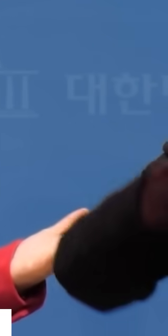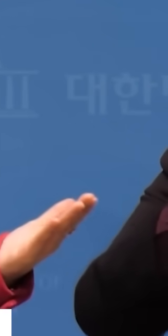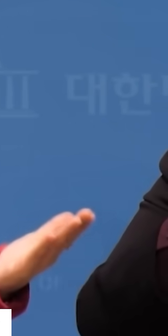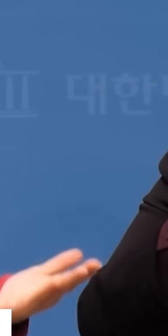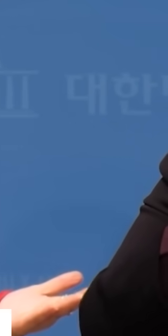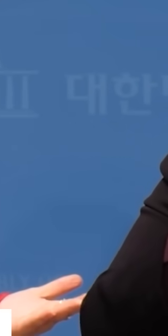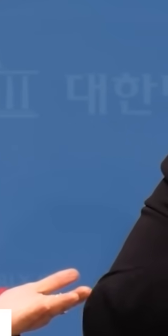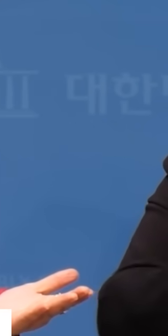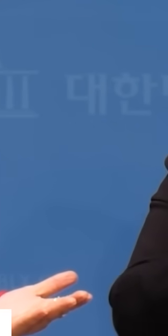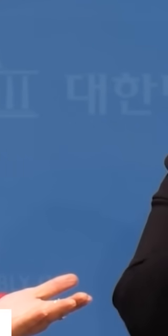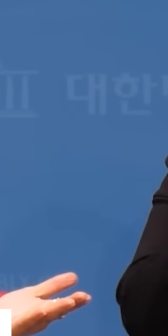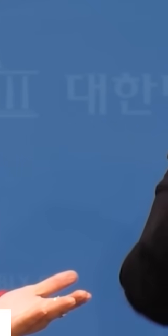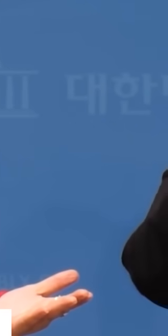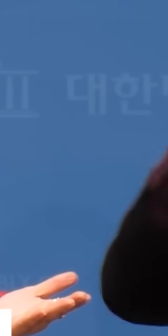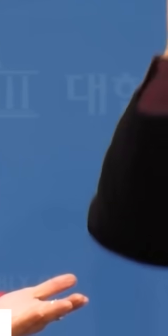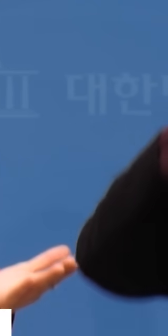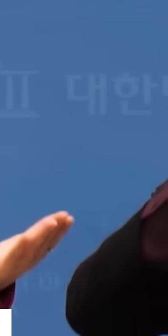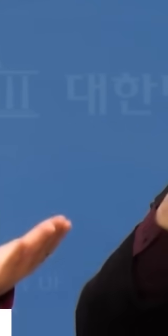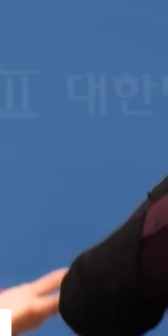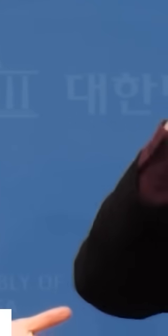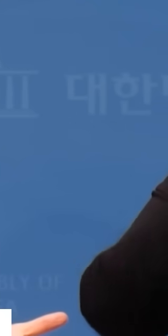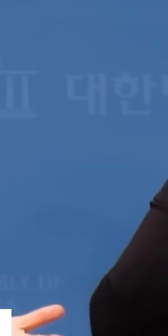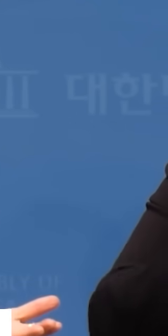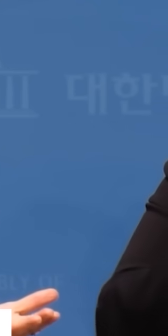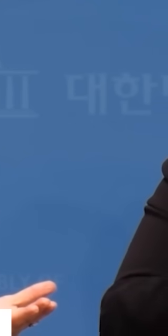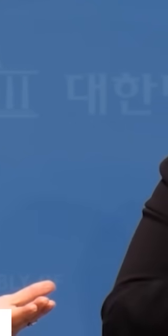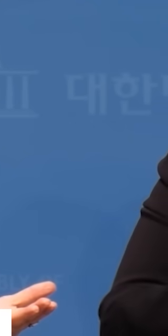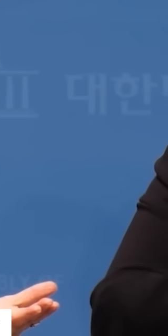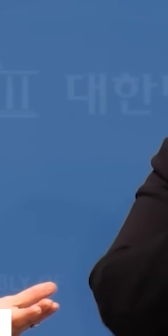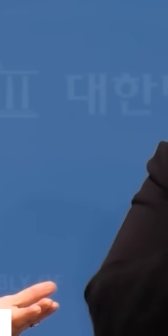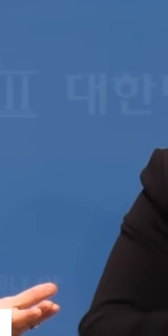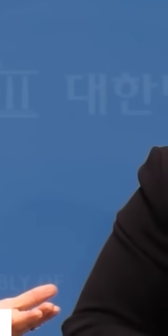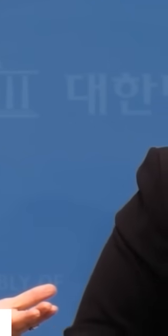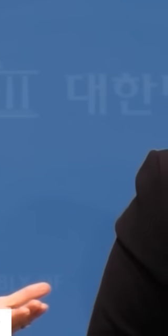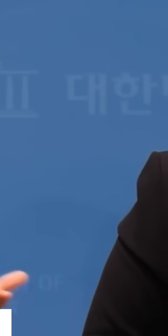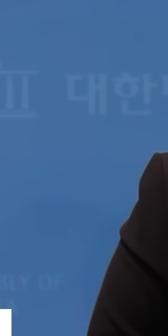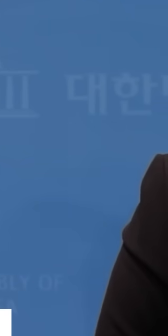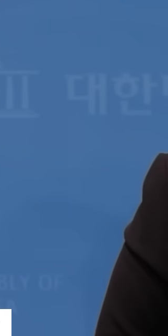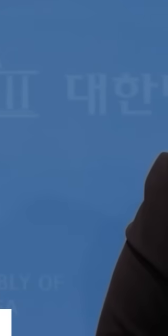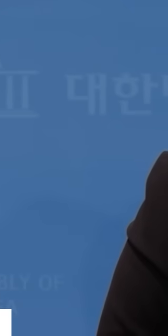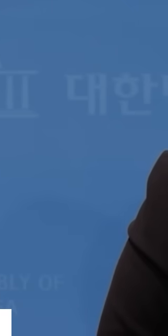대한민국을 정말 멋진 대한민국으로 만들어 보았으면 좋겠습니다.